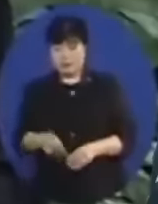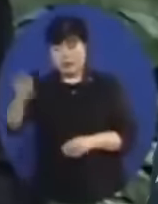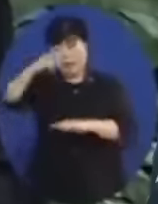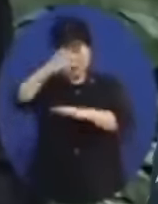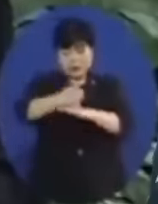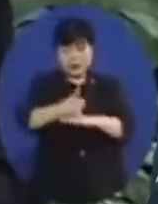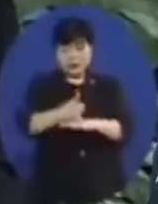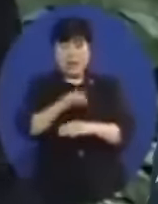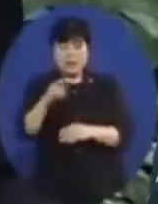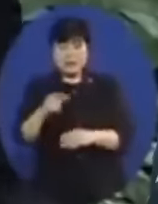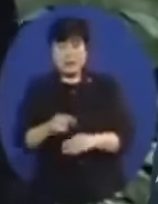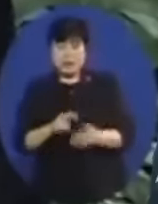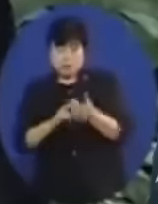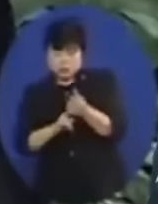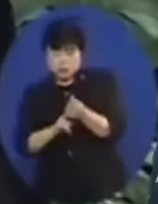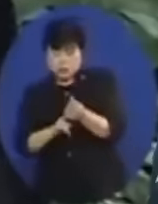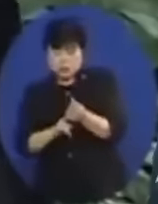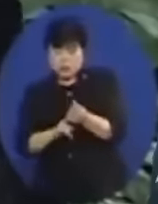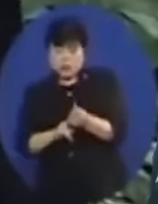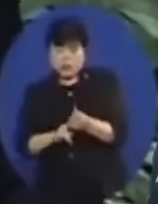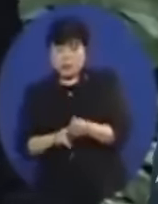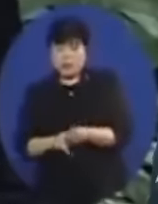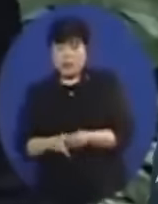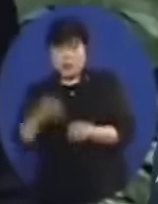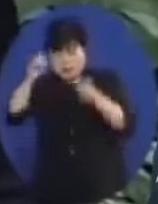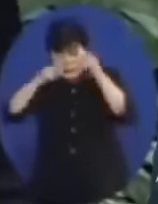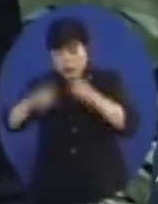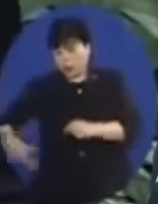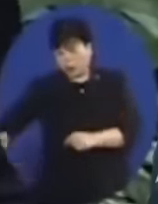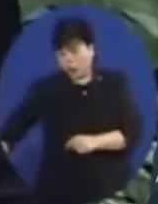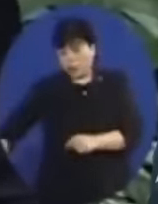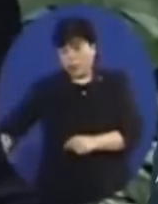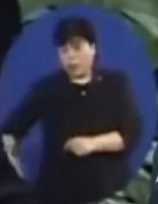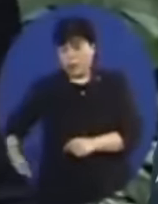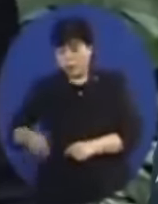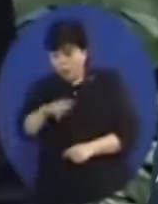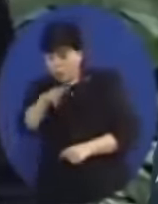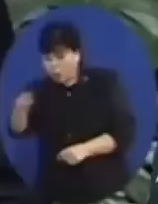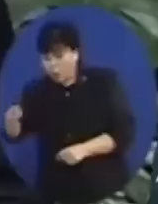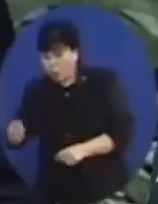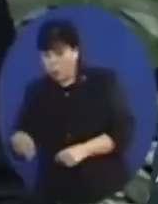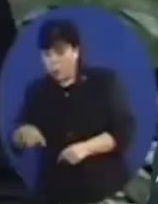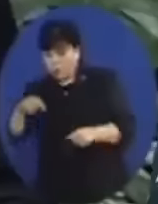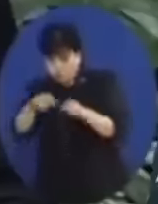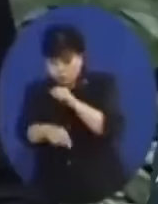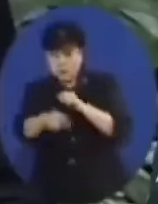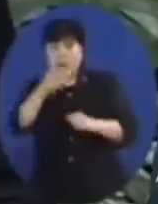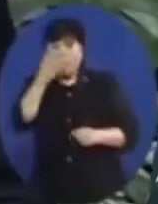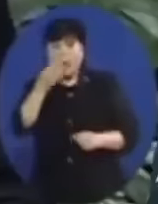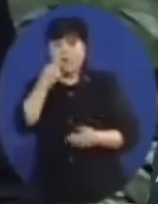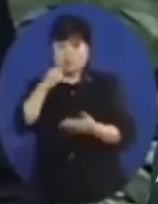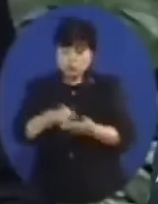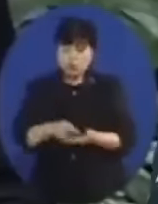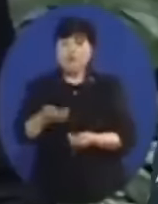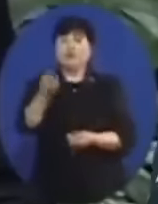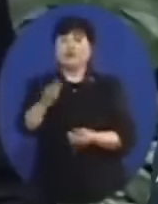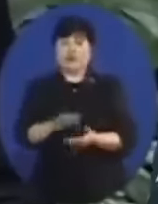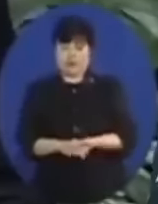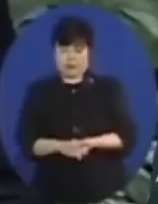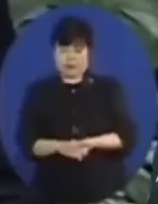있는데 거기 와서 바지 내려놓고 뒤보고 있는데 그거 뭐 칼로 탁 찌를 뿌리면 단칼에 죽을 수